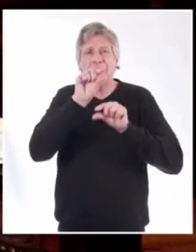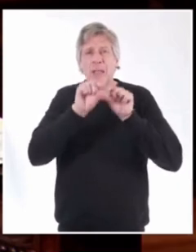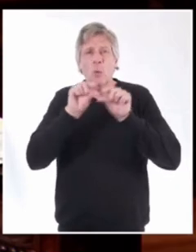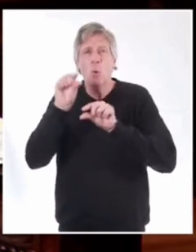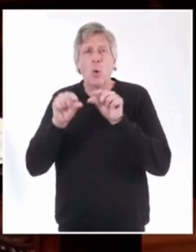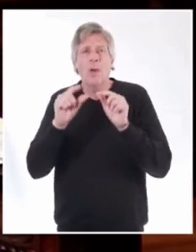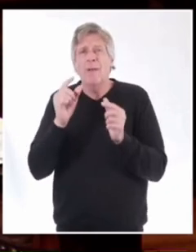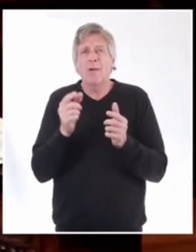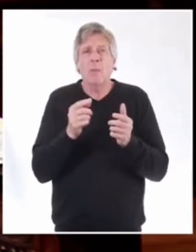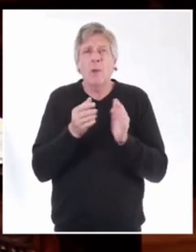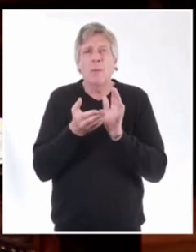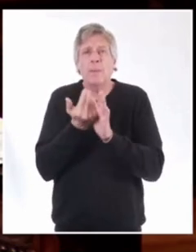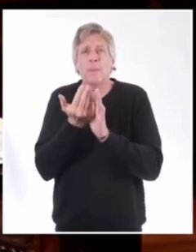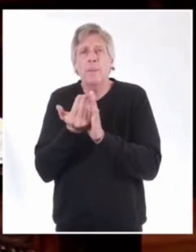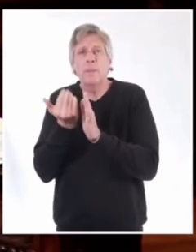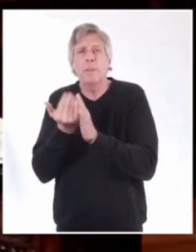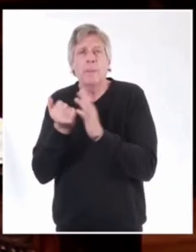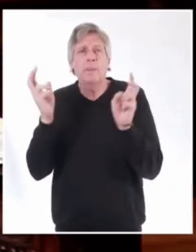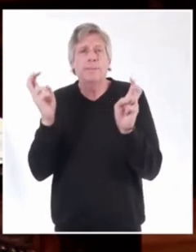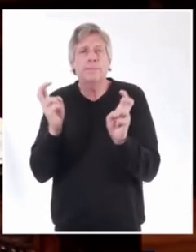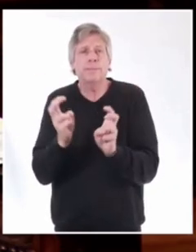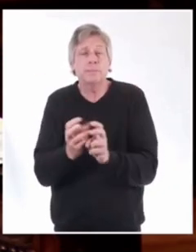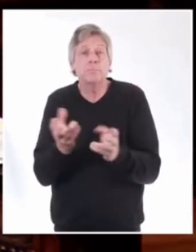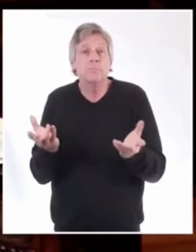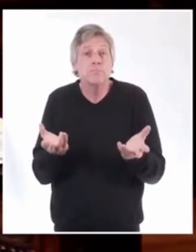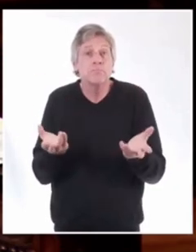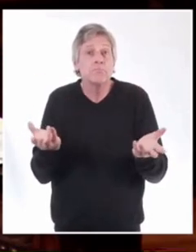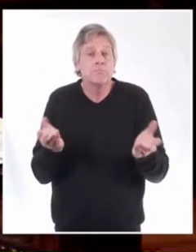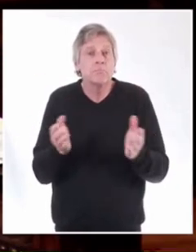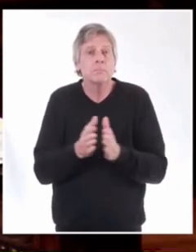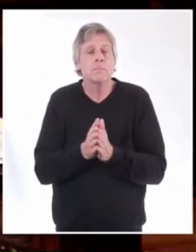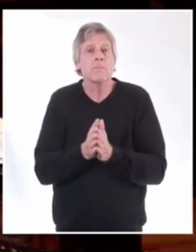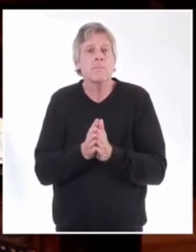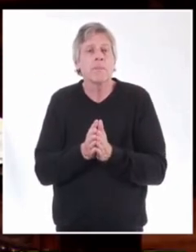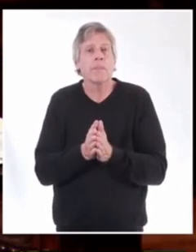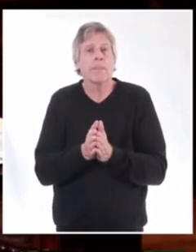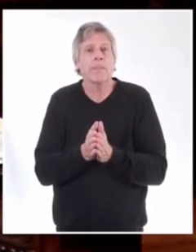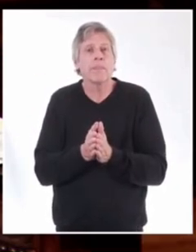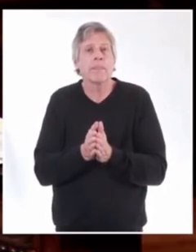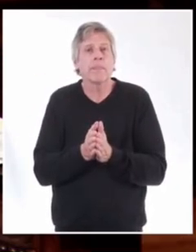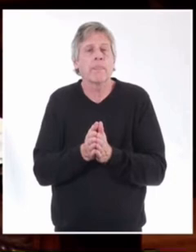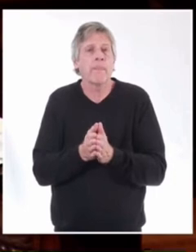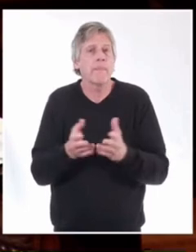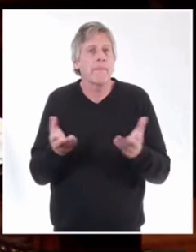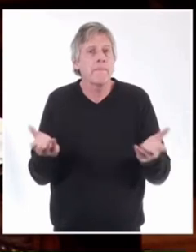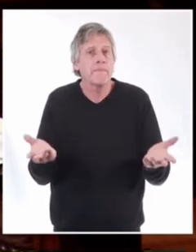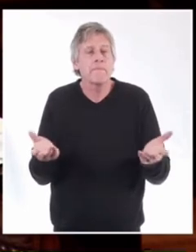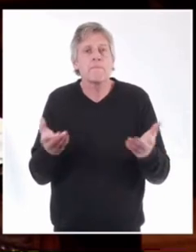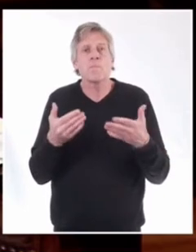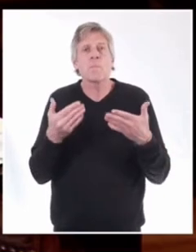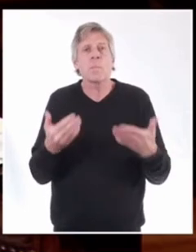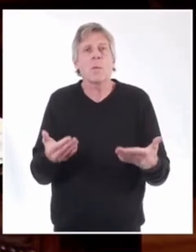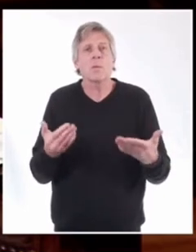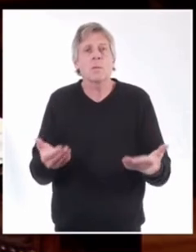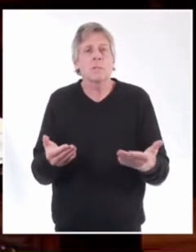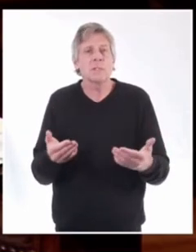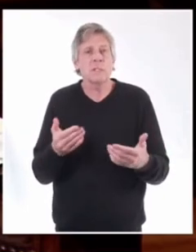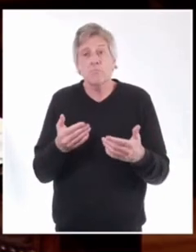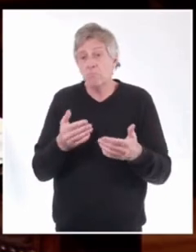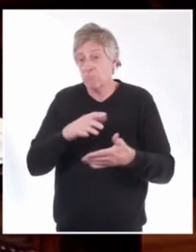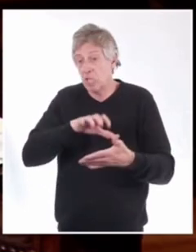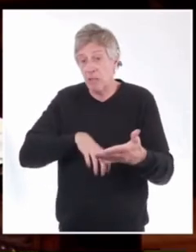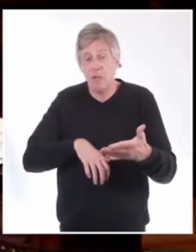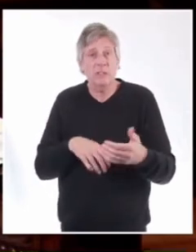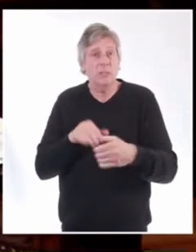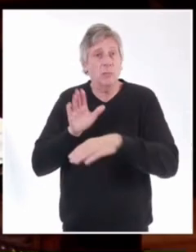hein, si vous permettez l'expression. Et voilà, on voulait ici, par cette délibération aussi,